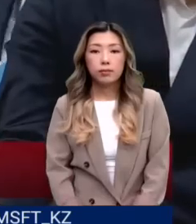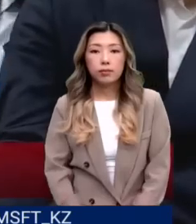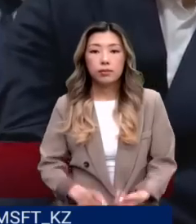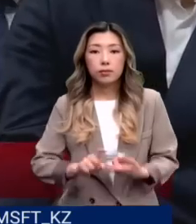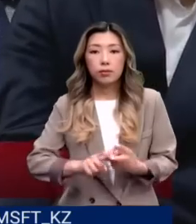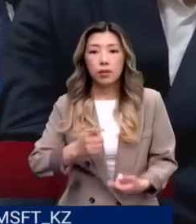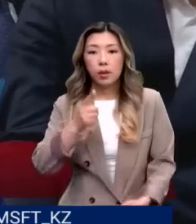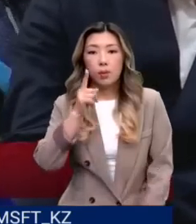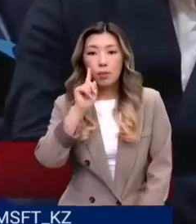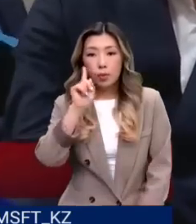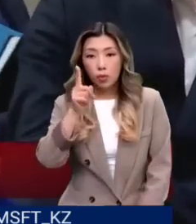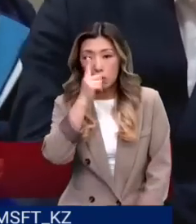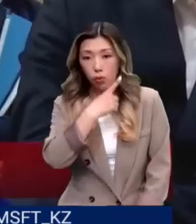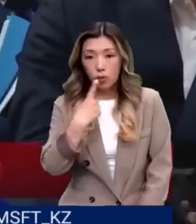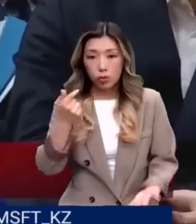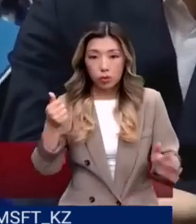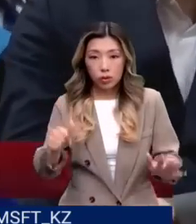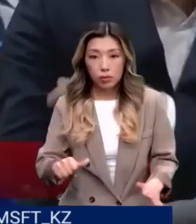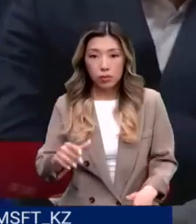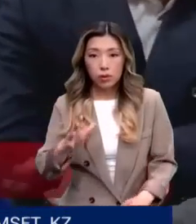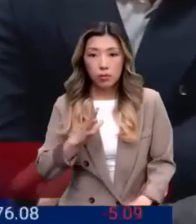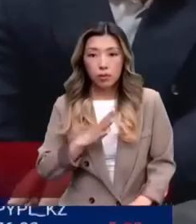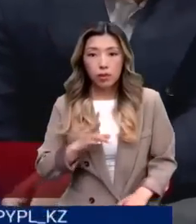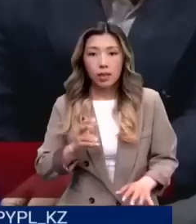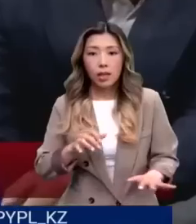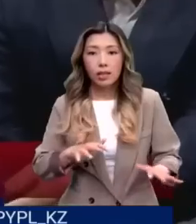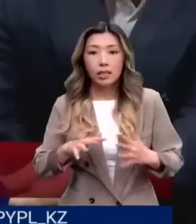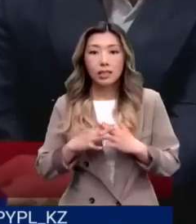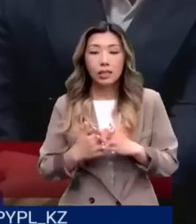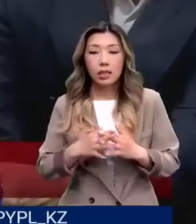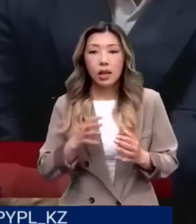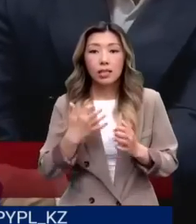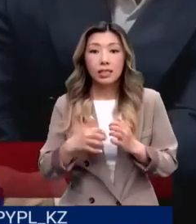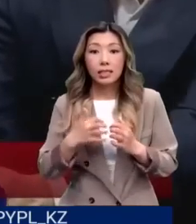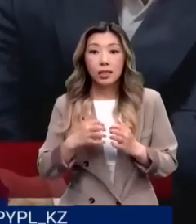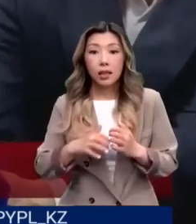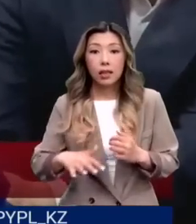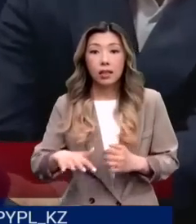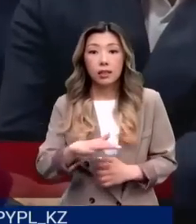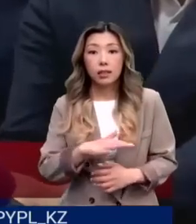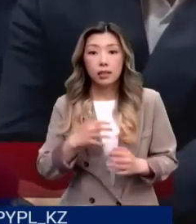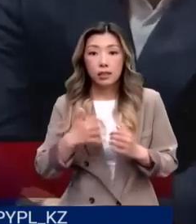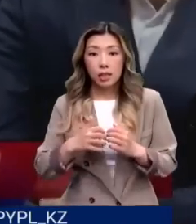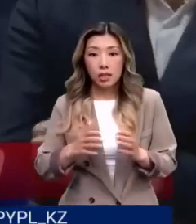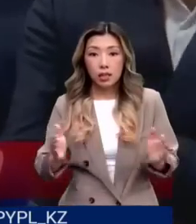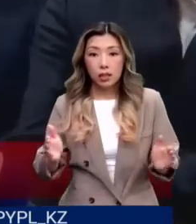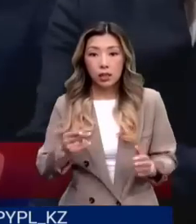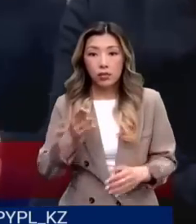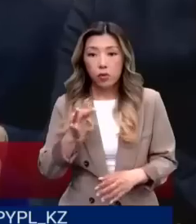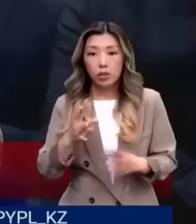полтора года была апробация, вот, на селе, где средний двор,